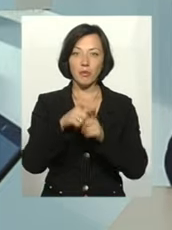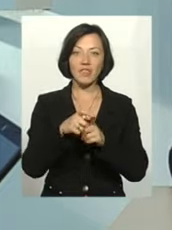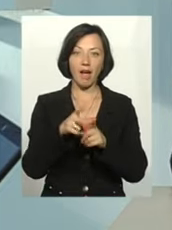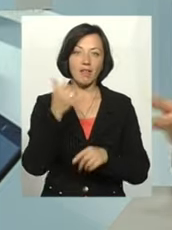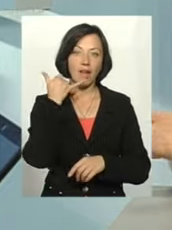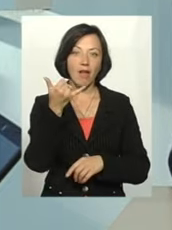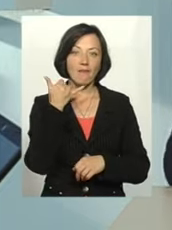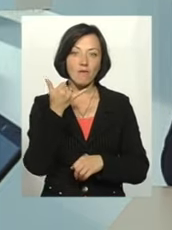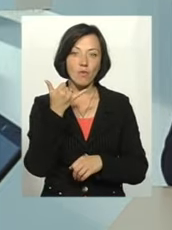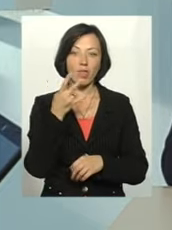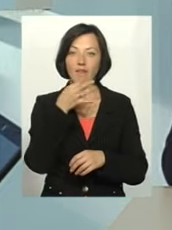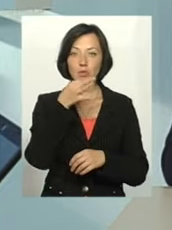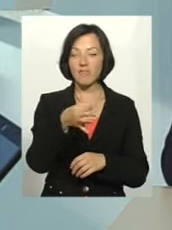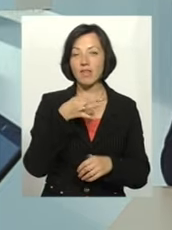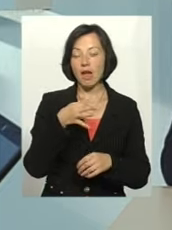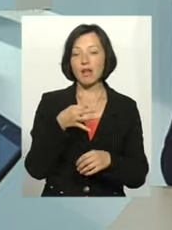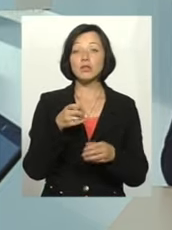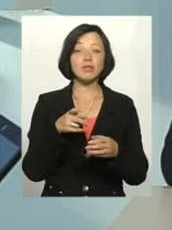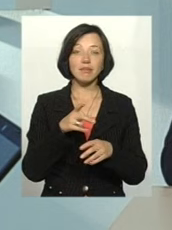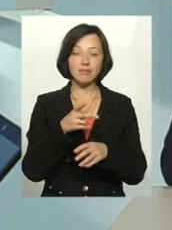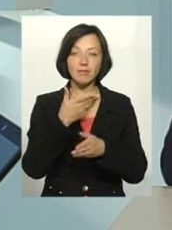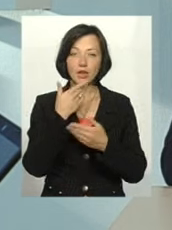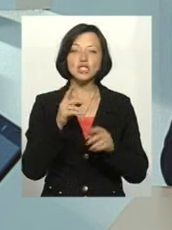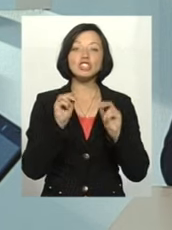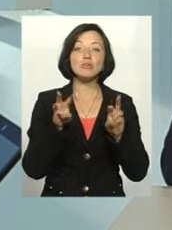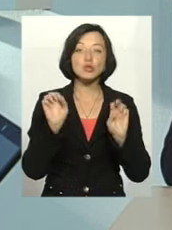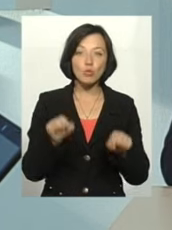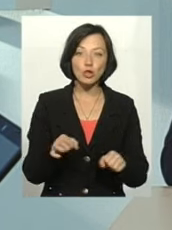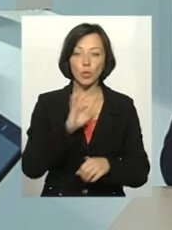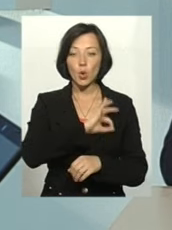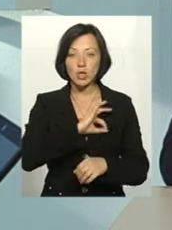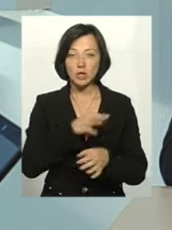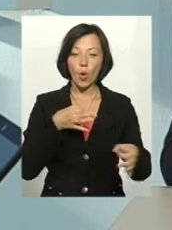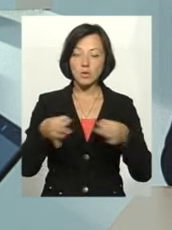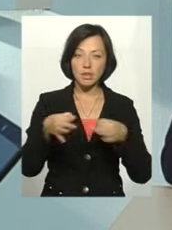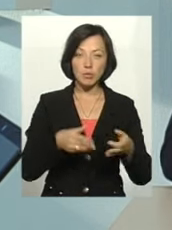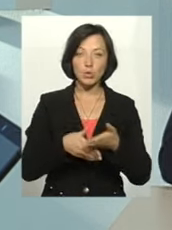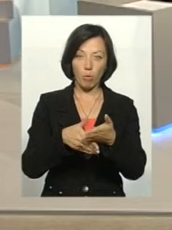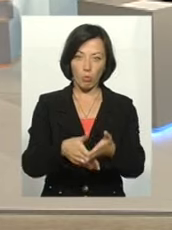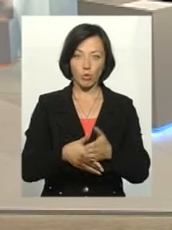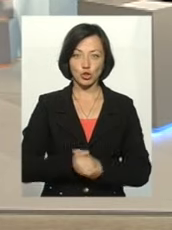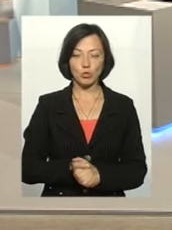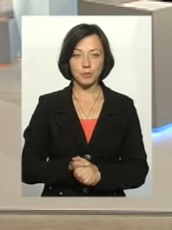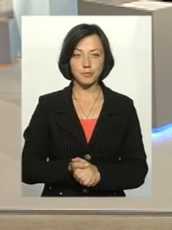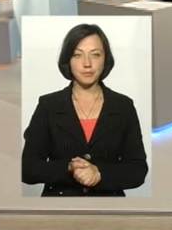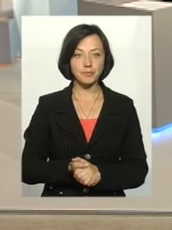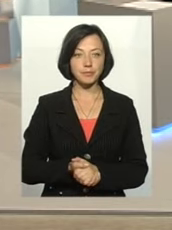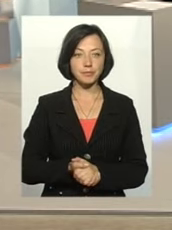дзвінки, якось не допомагали. Чим зможемо, юридично, консультативно допоможемо. Пані Наталія.